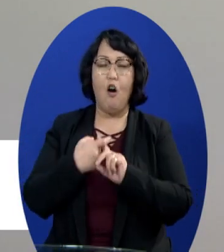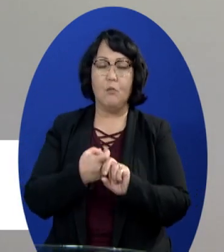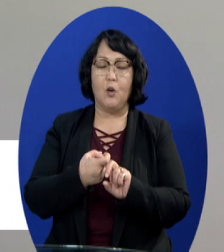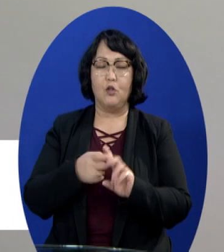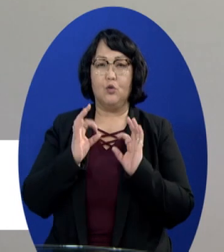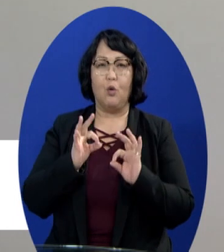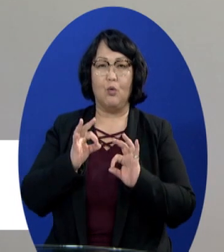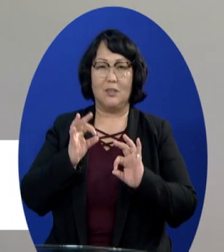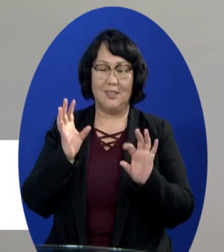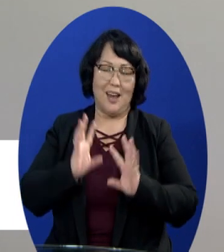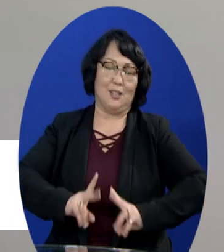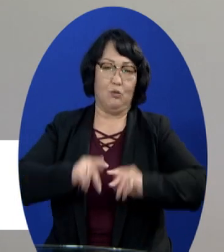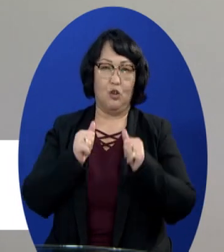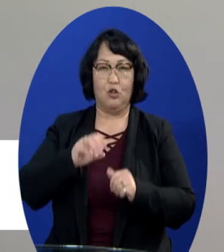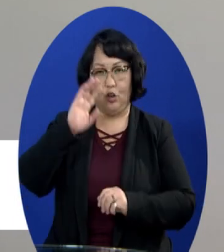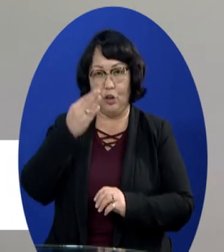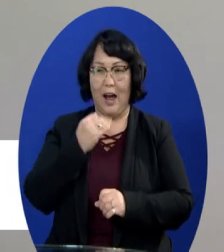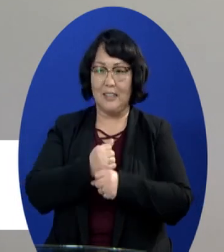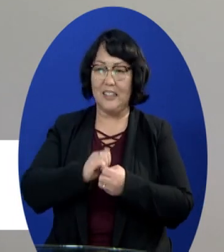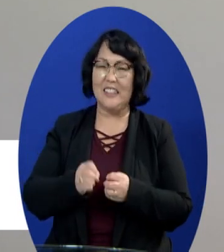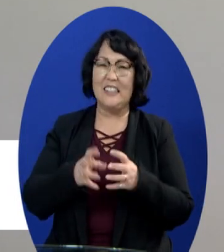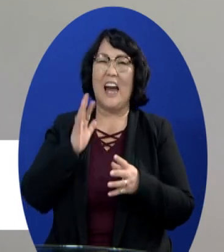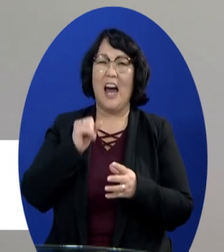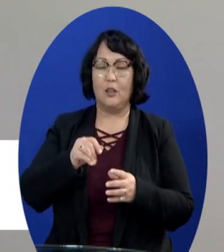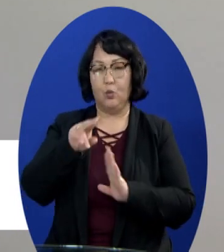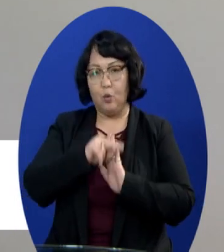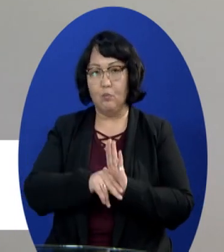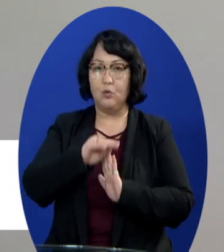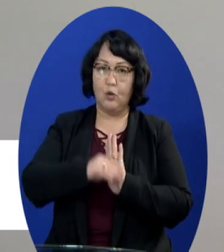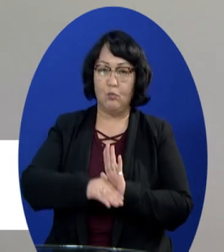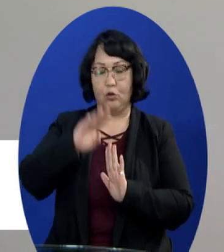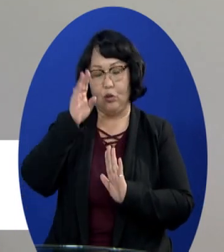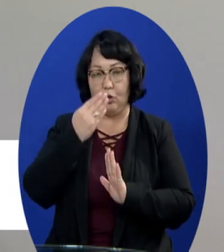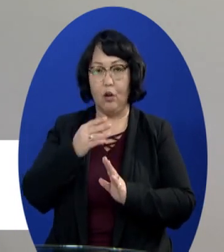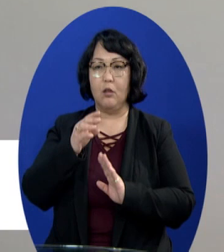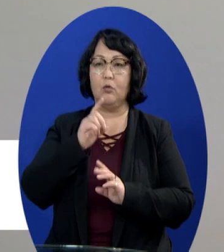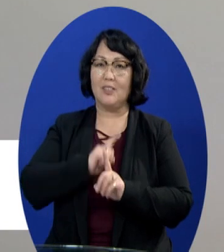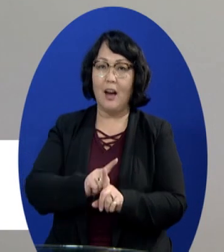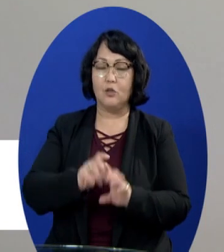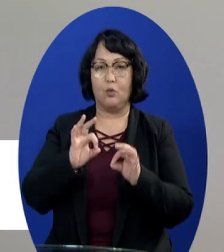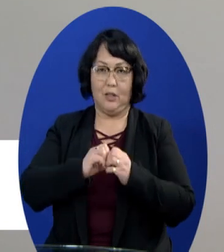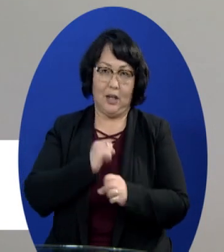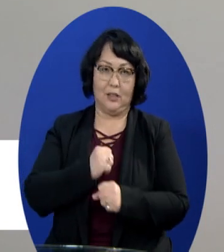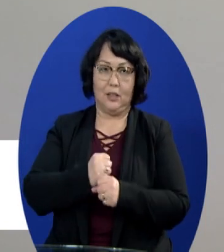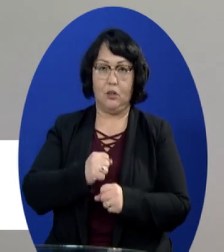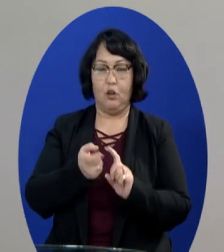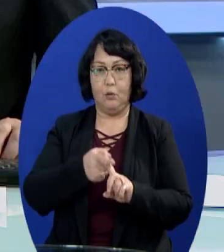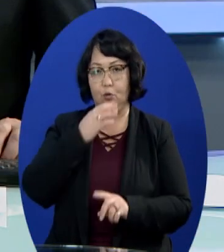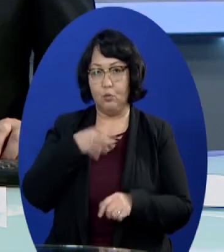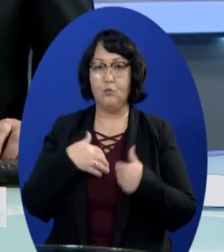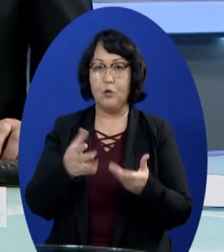нөхцөл байдалд ажиллах горим журмыг тодорхой болгож түүнийг мөрдөж ажиллах талаар зөвлөмж хөрвүүлэхээр билдэж байна.